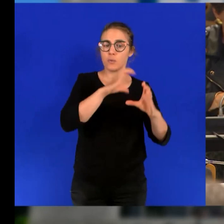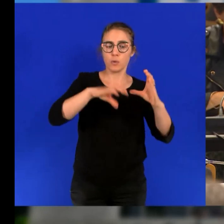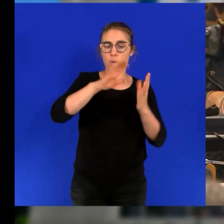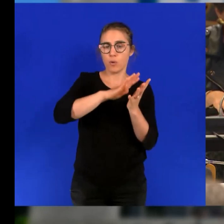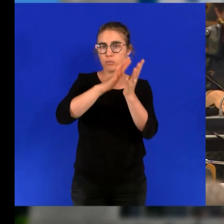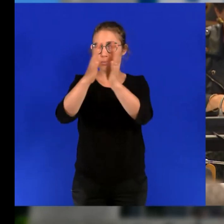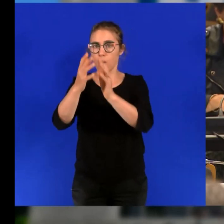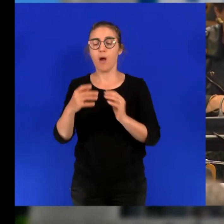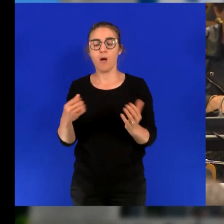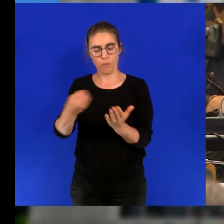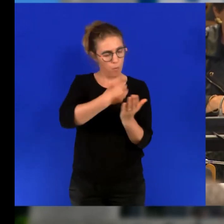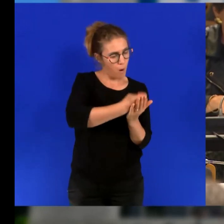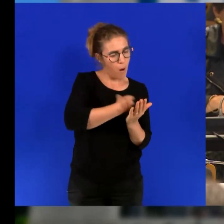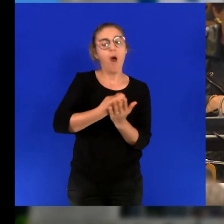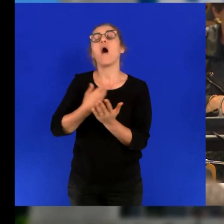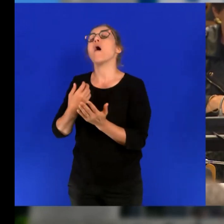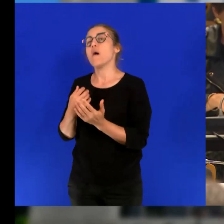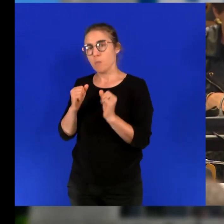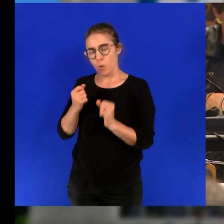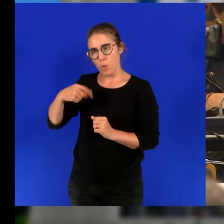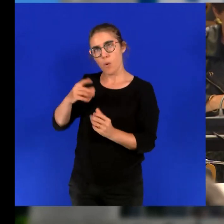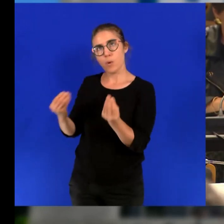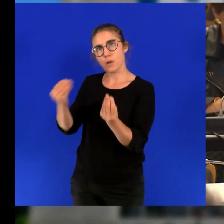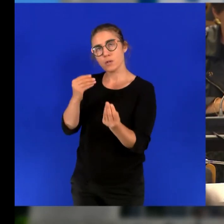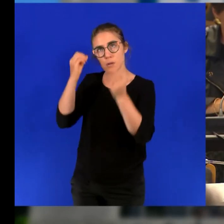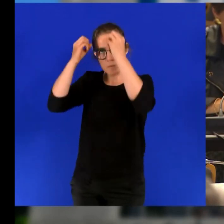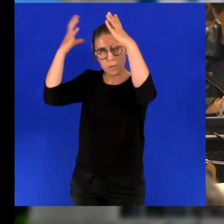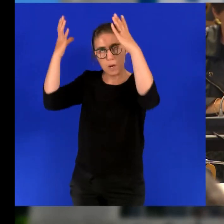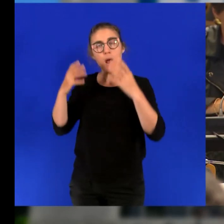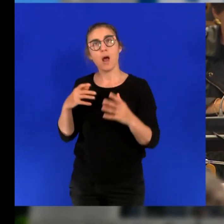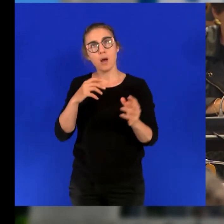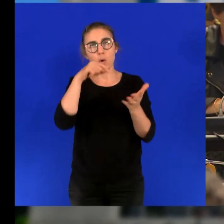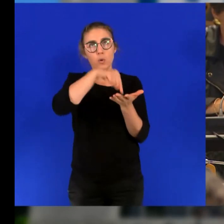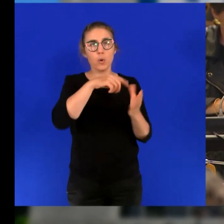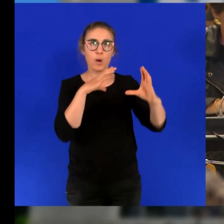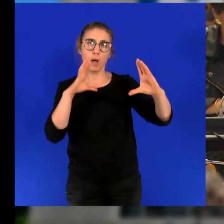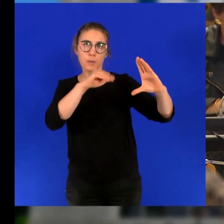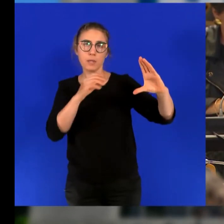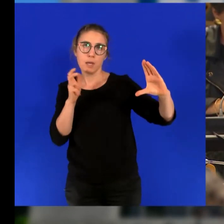éléments permettent d'envisager pour les habitants une métropole attractive, innovante et surtout solidaire.